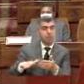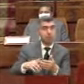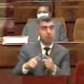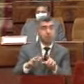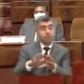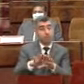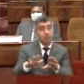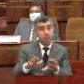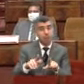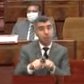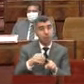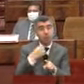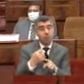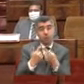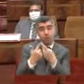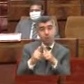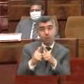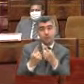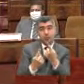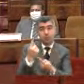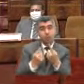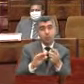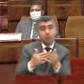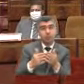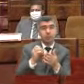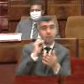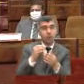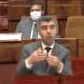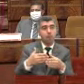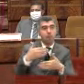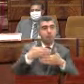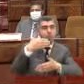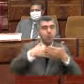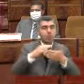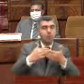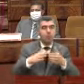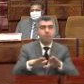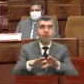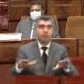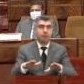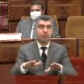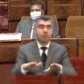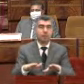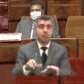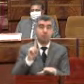الوزير كانوا كيسلخوا فيها مال العقار ويدوها ويديروا فيها 200 لوجمون ويديروا فيها العقار ويربحوا الفلوس. اللهم اولا في هاد الناس